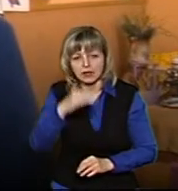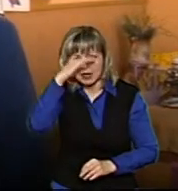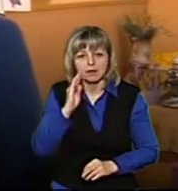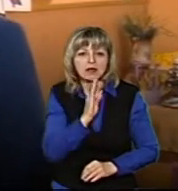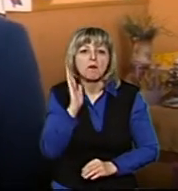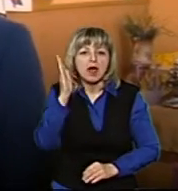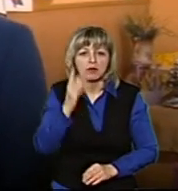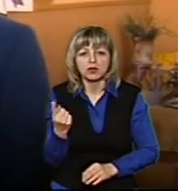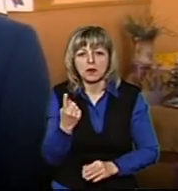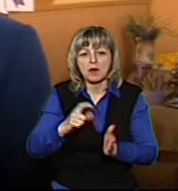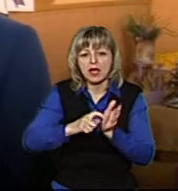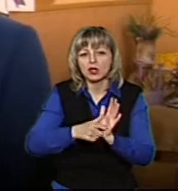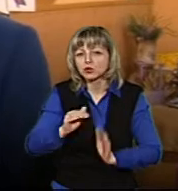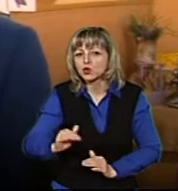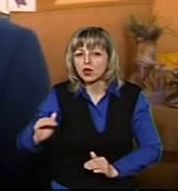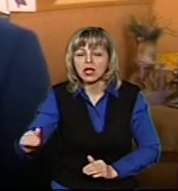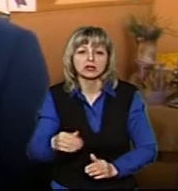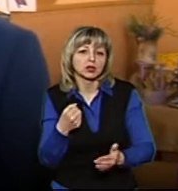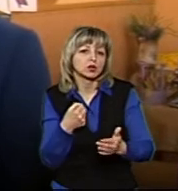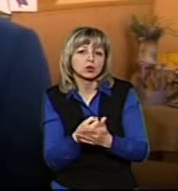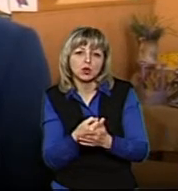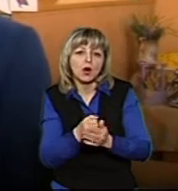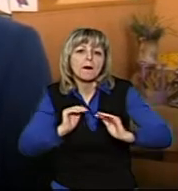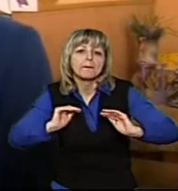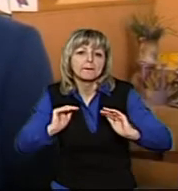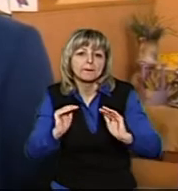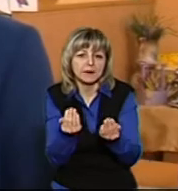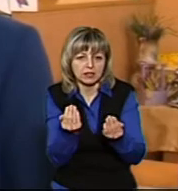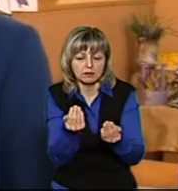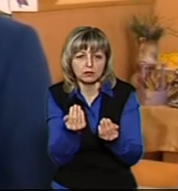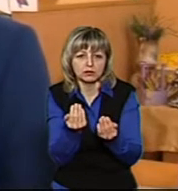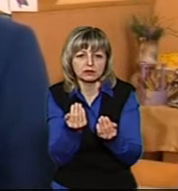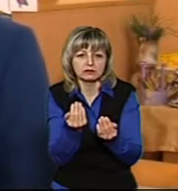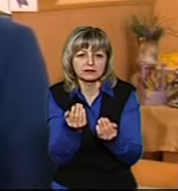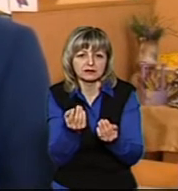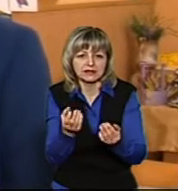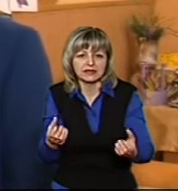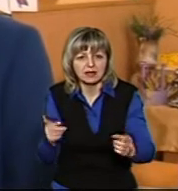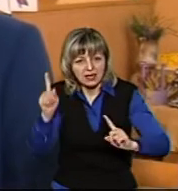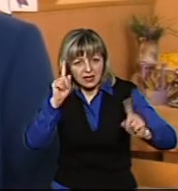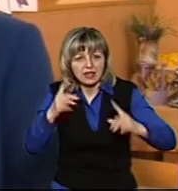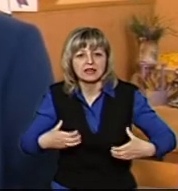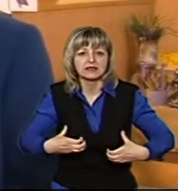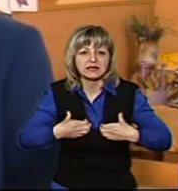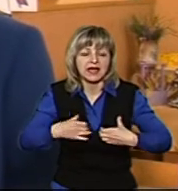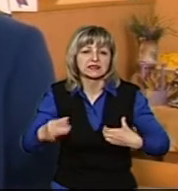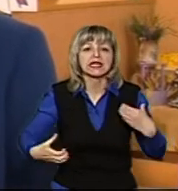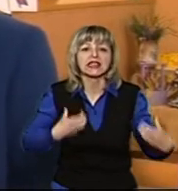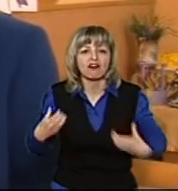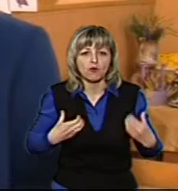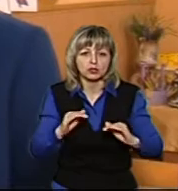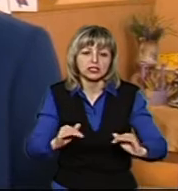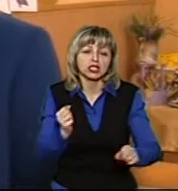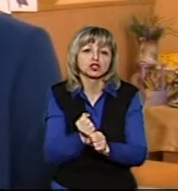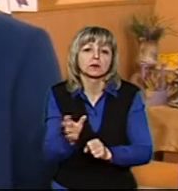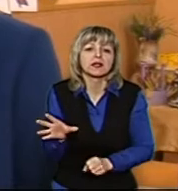першокласників, щоб до мінімуму зменшили стрес та тривожність дітей, а також зробили